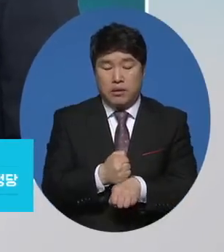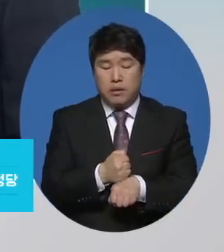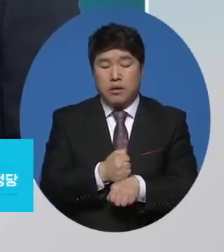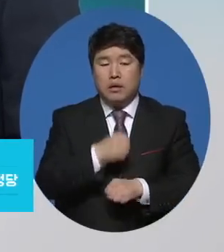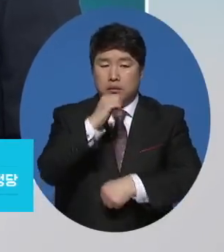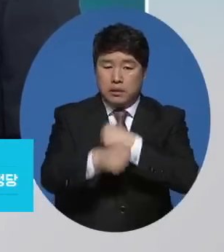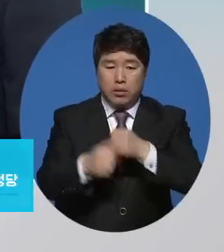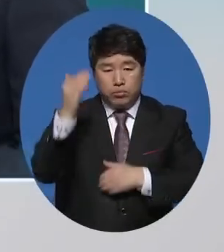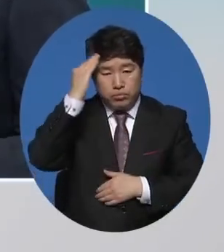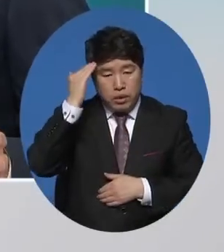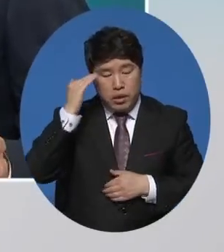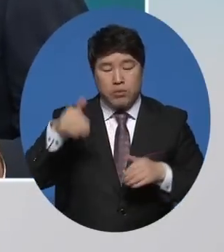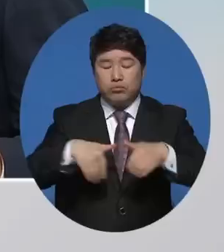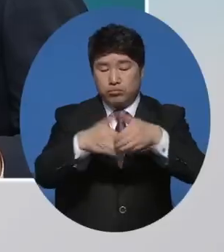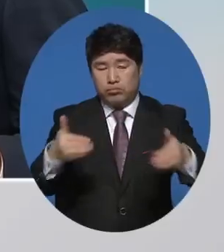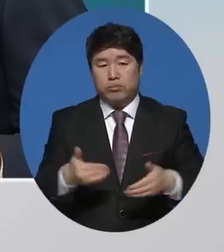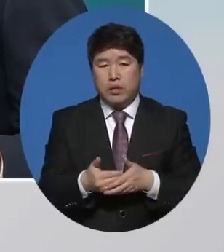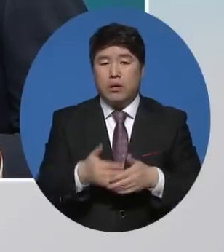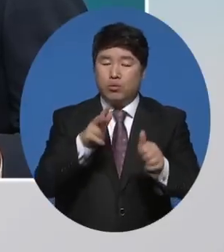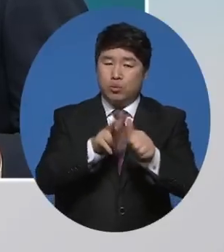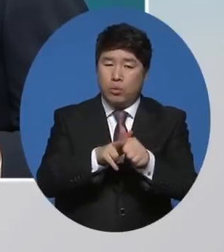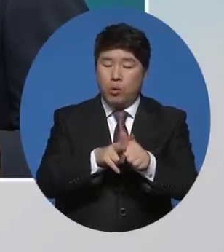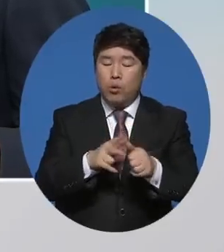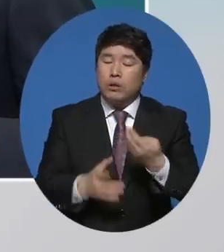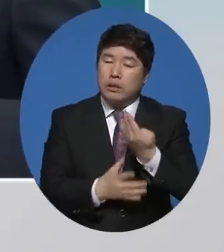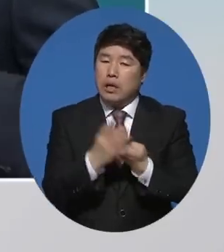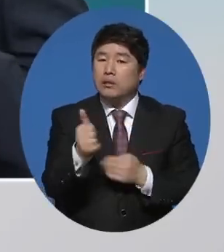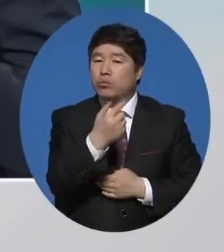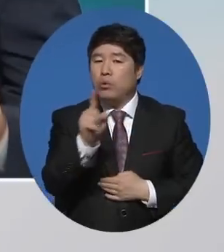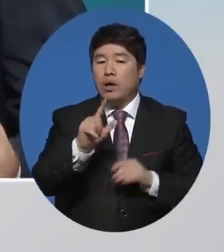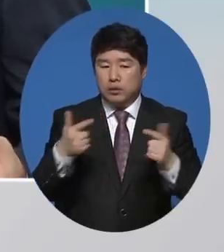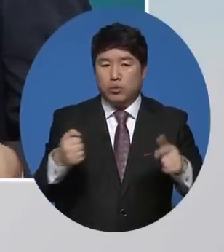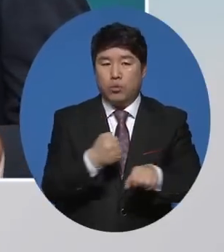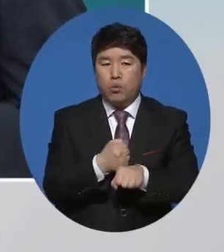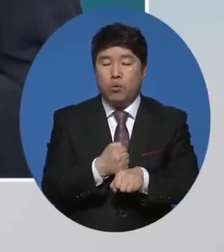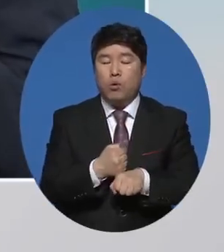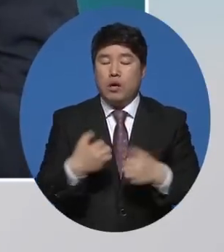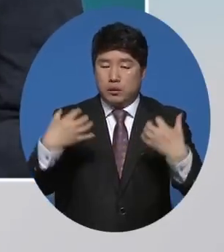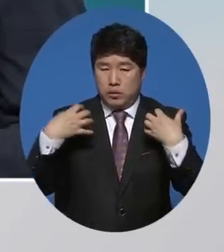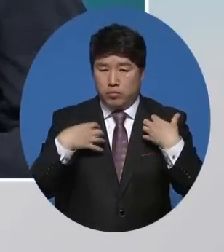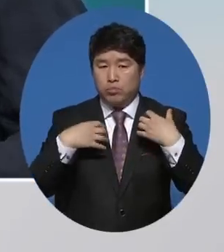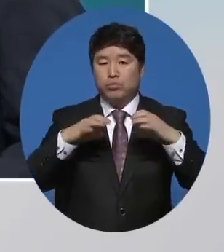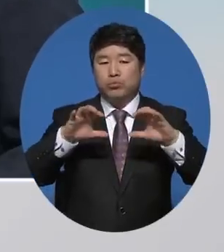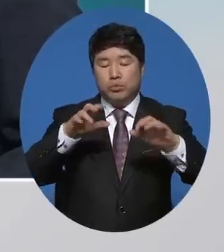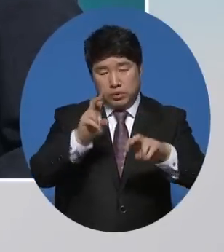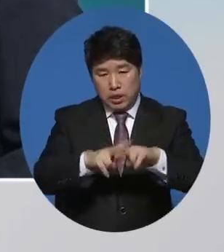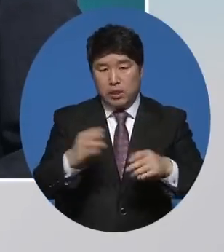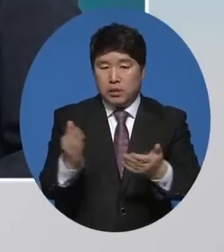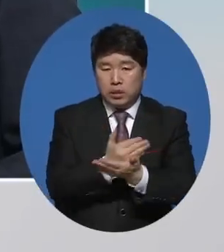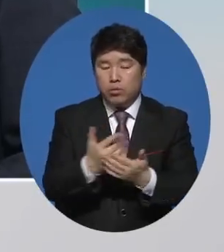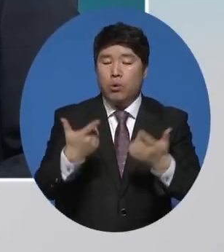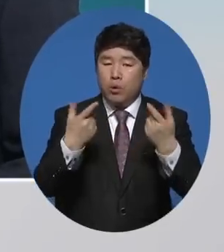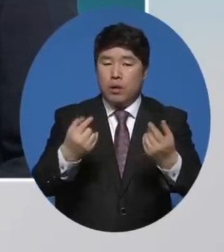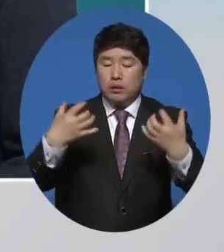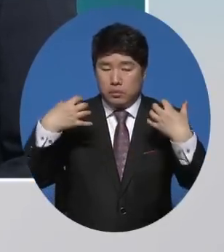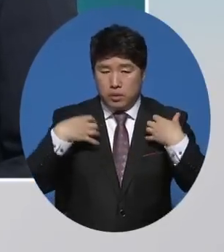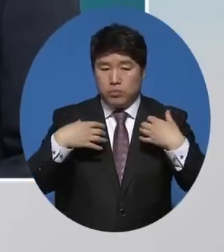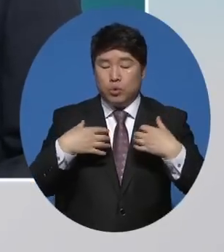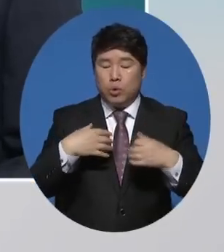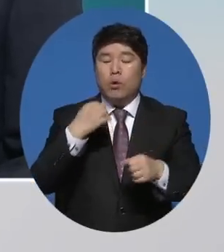당하고 연정 그냥 후보 단이라 정도도 아니고 정부를 자리를 나누고 정부를 공동 정부를 구성하는이